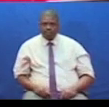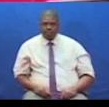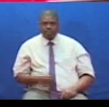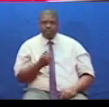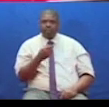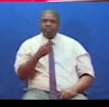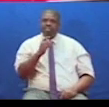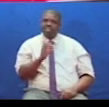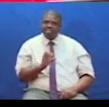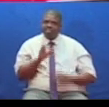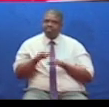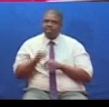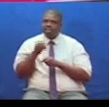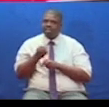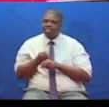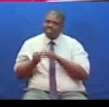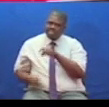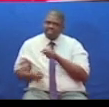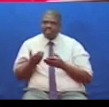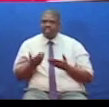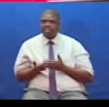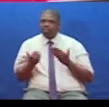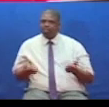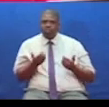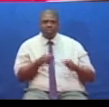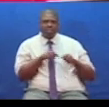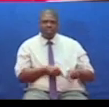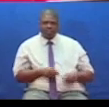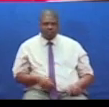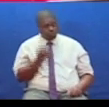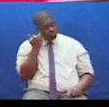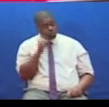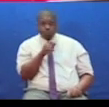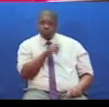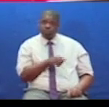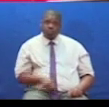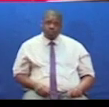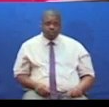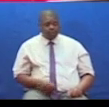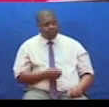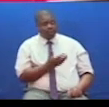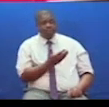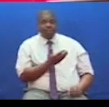TBDC ibaki kwenye kazi hii kwa sababu sasa hivi tumeshagundua